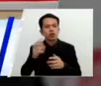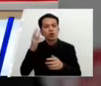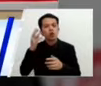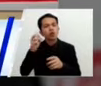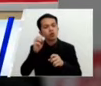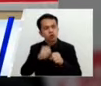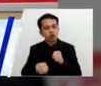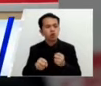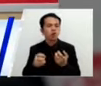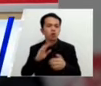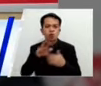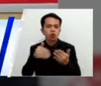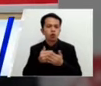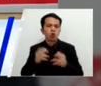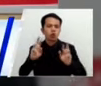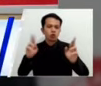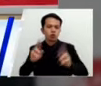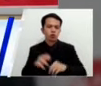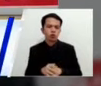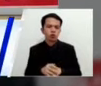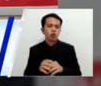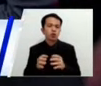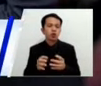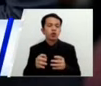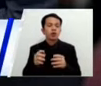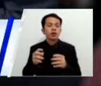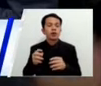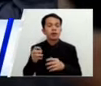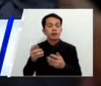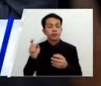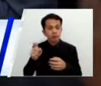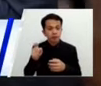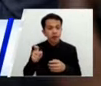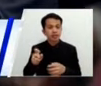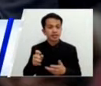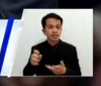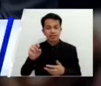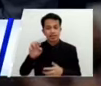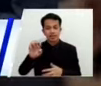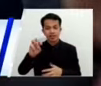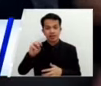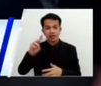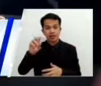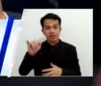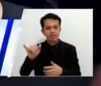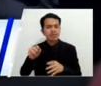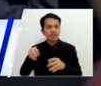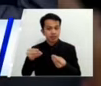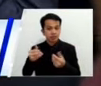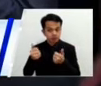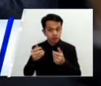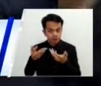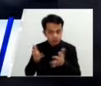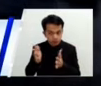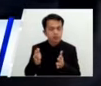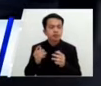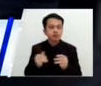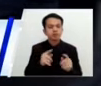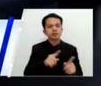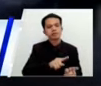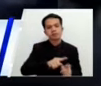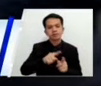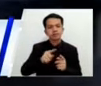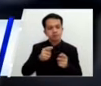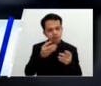natin. Basta the embassy gives us the all clear and they say that our people can go, mailabas